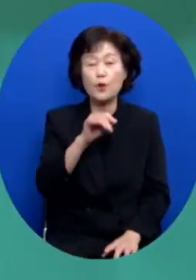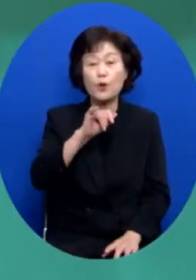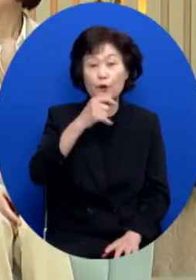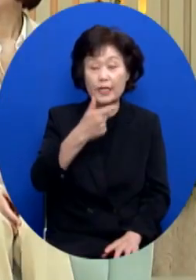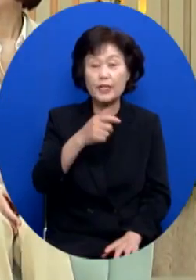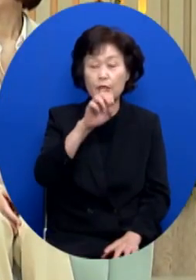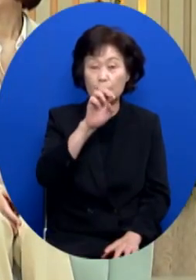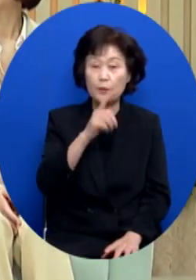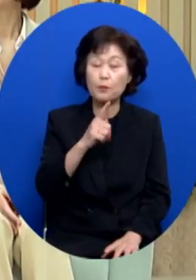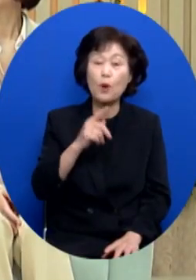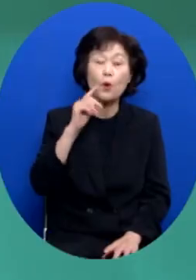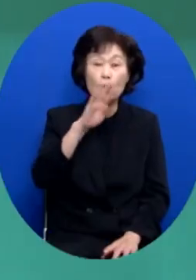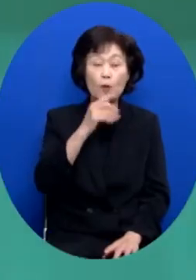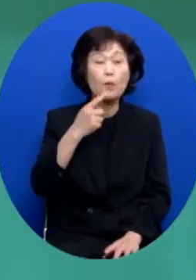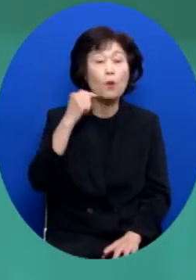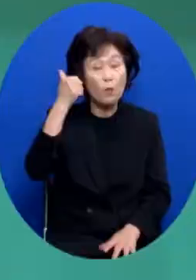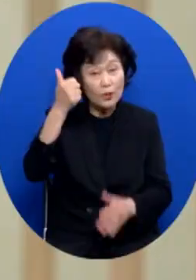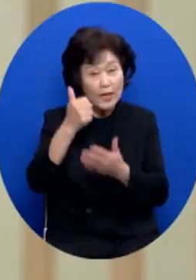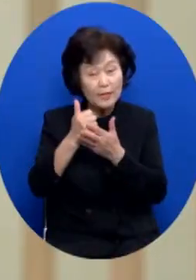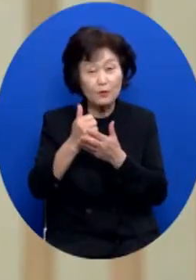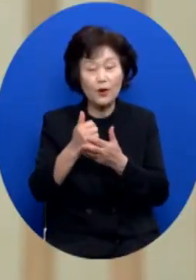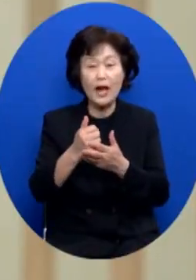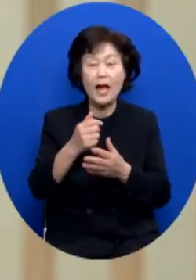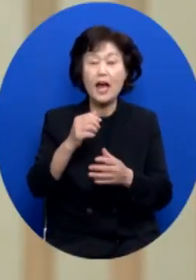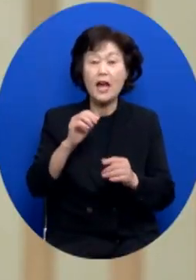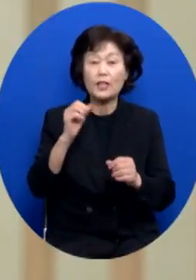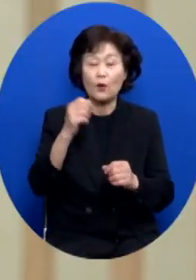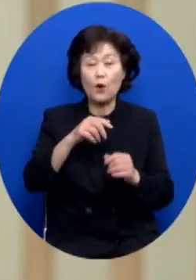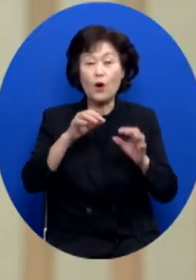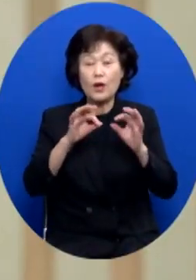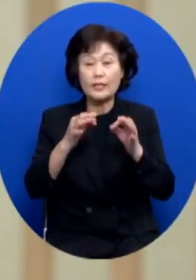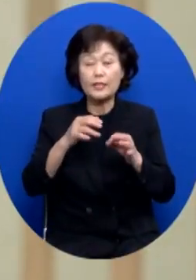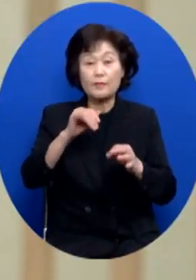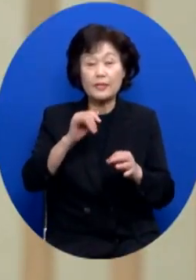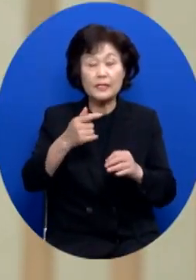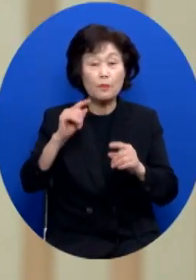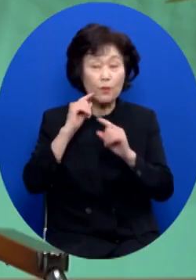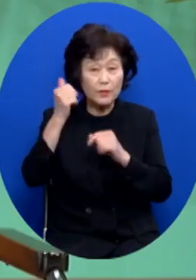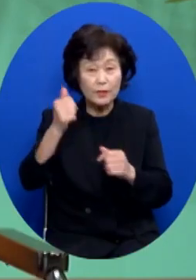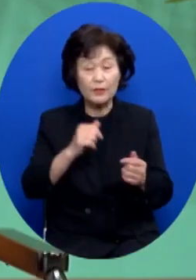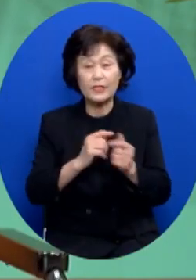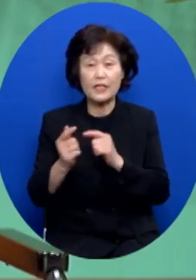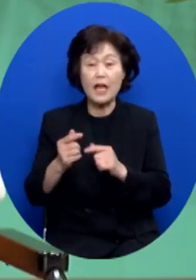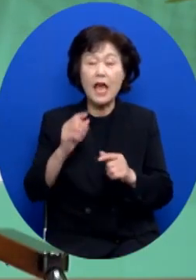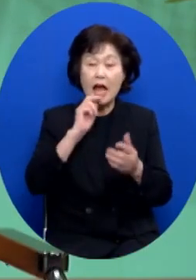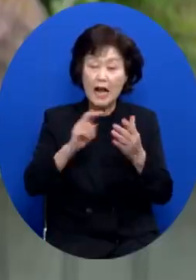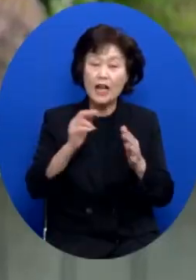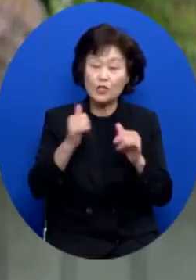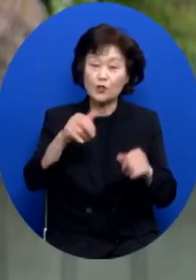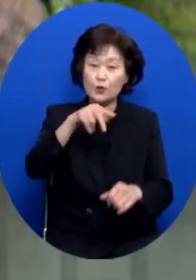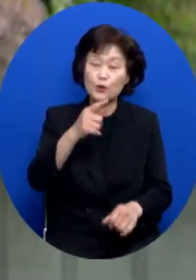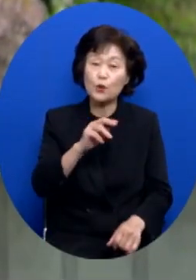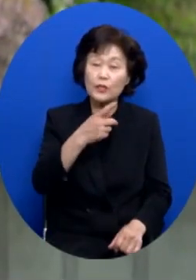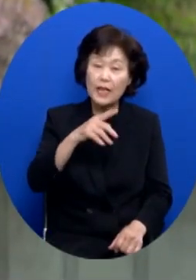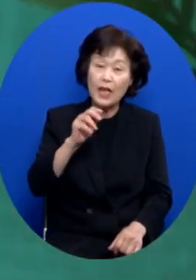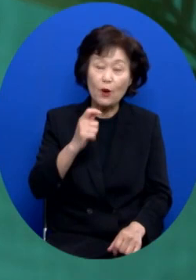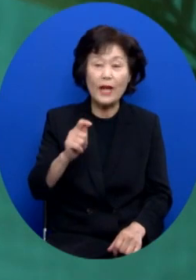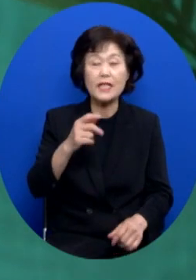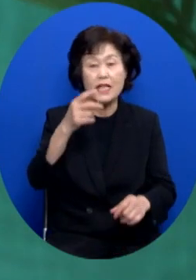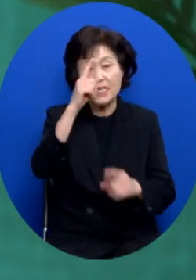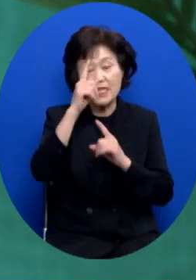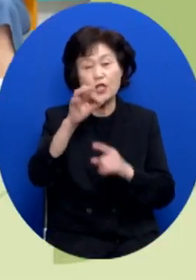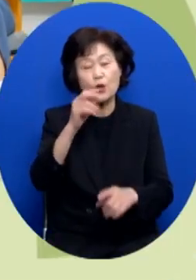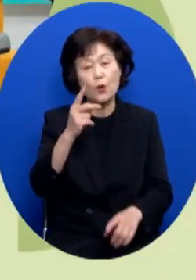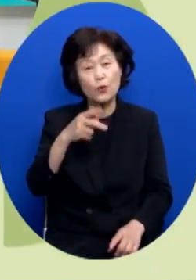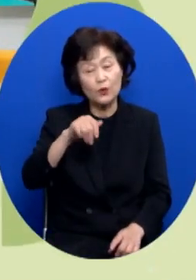음원 김지선 집사의 사회로 광주 소망 교회에서 진행됩니다 또 가수 송대관 집사와 이용식 집사